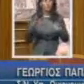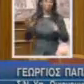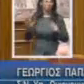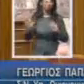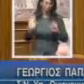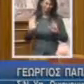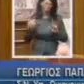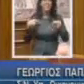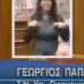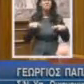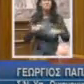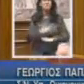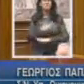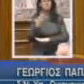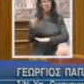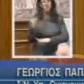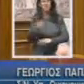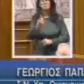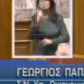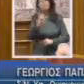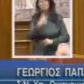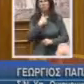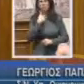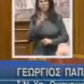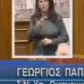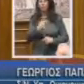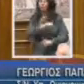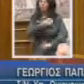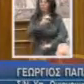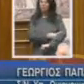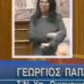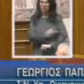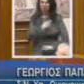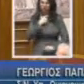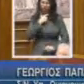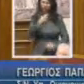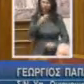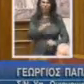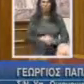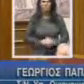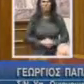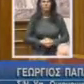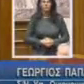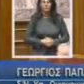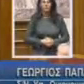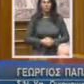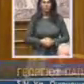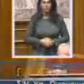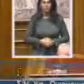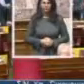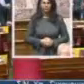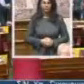Η κυβέρνηση του ΠΑΣΟΚ μιλάει με μία φωνή, είναι δυνατή, είναι η φωνή του Προέδρου της, είναι η φωνή του Πρωθυπουργού, του Γιώργου